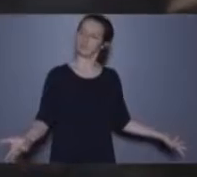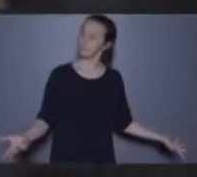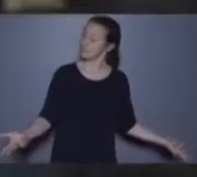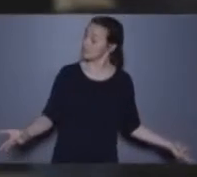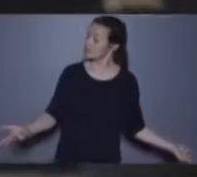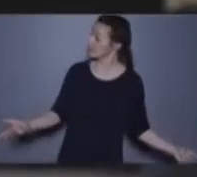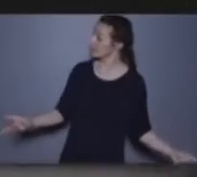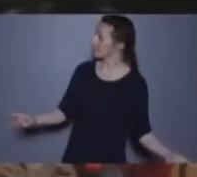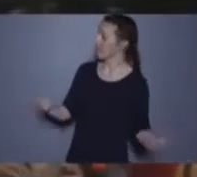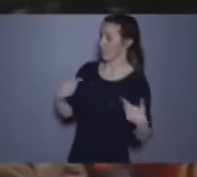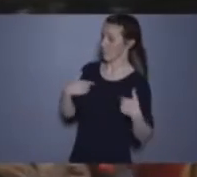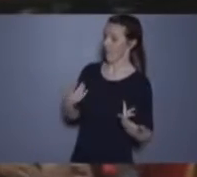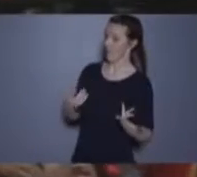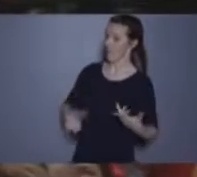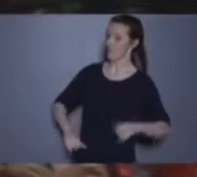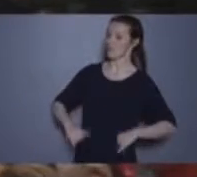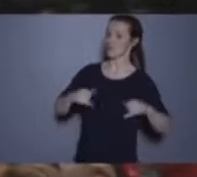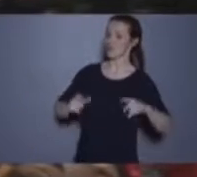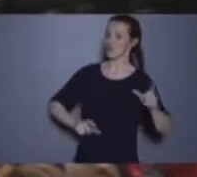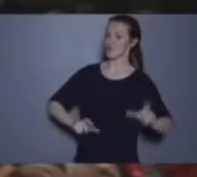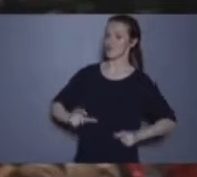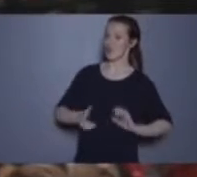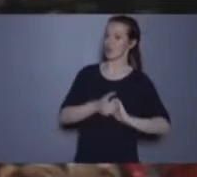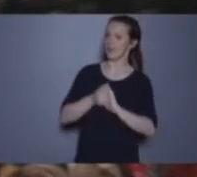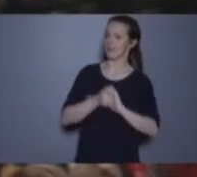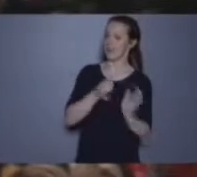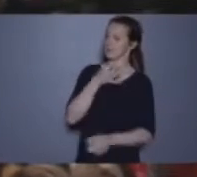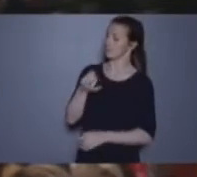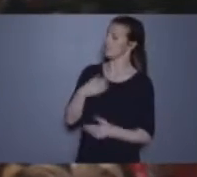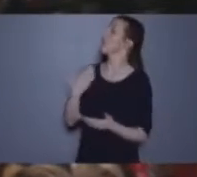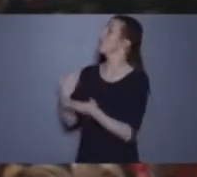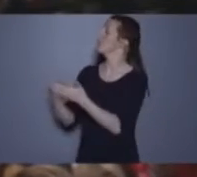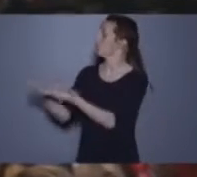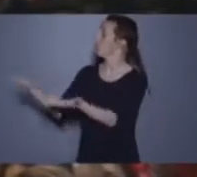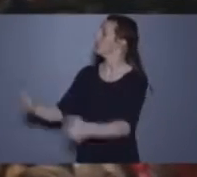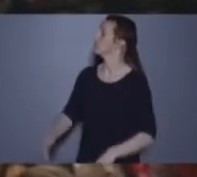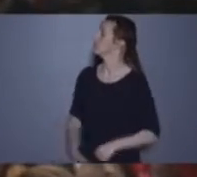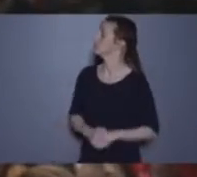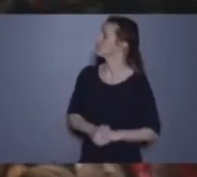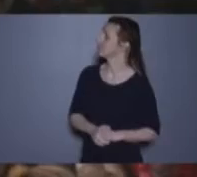Bonne répartie de mon jeune camarade. Il le regarde, il lui dit, bah prouvez-le.